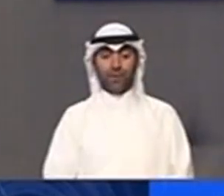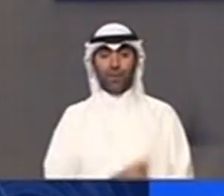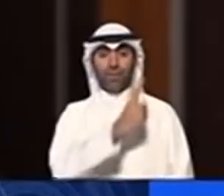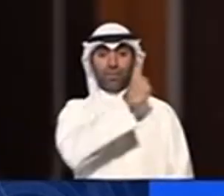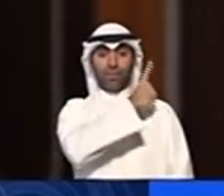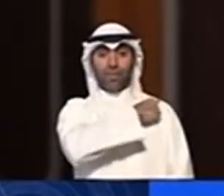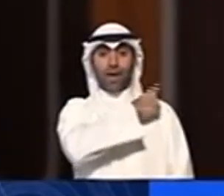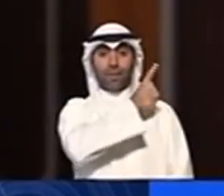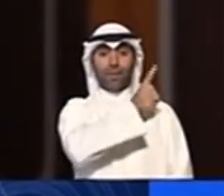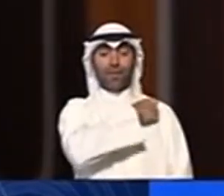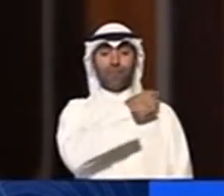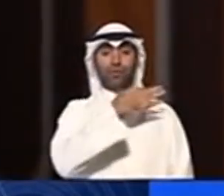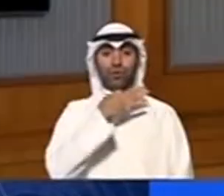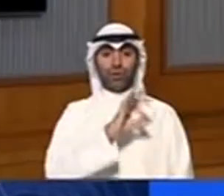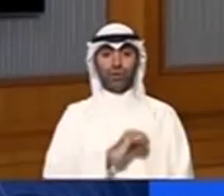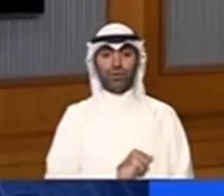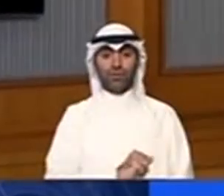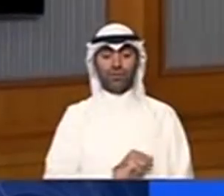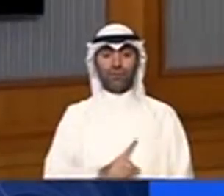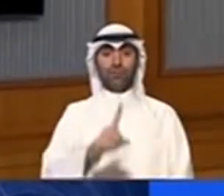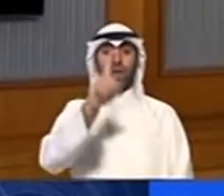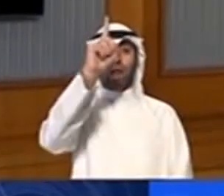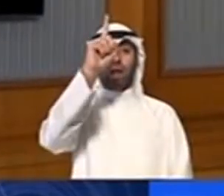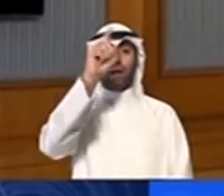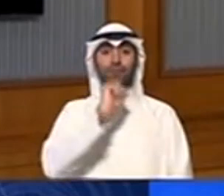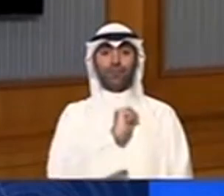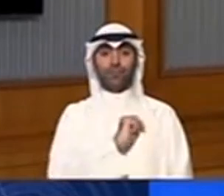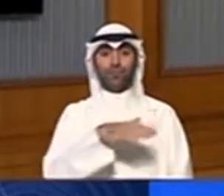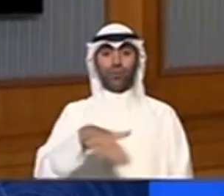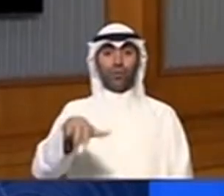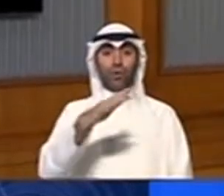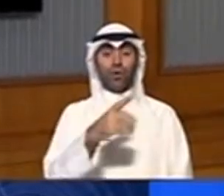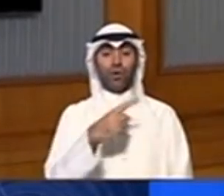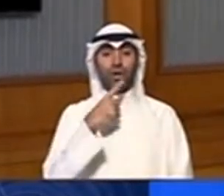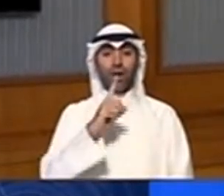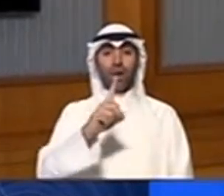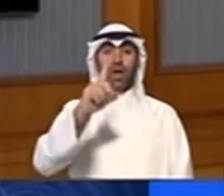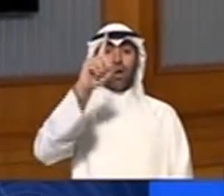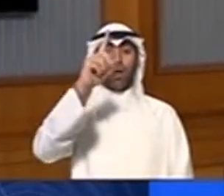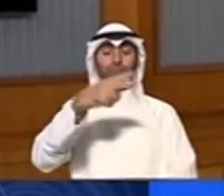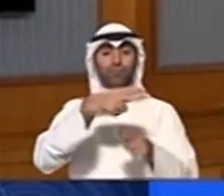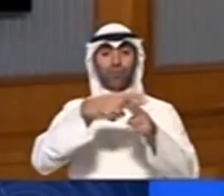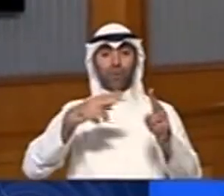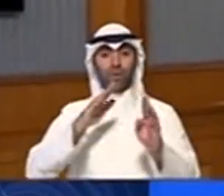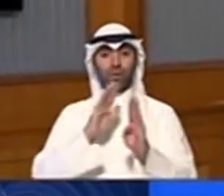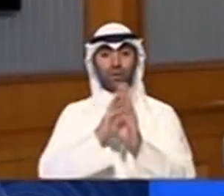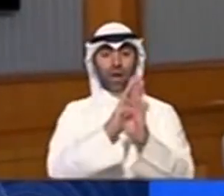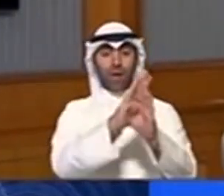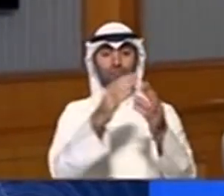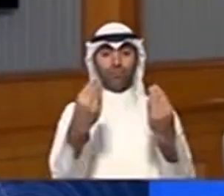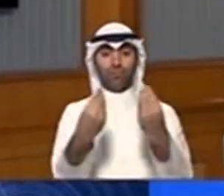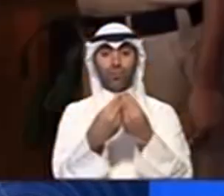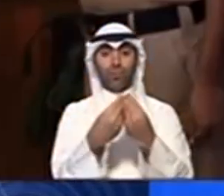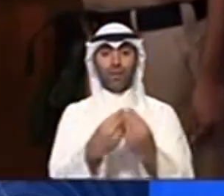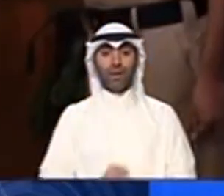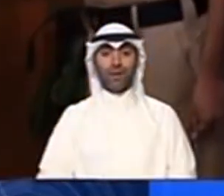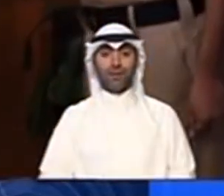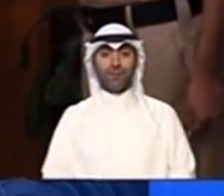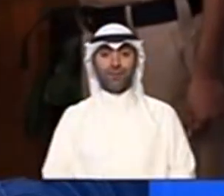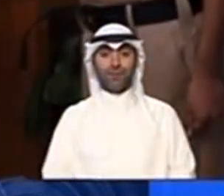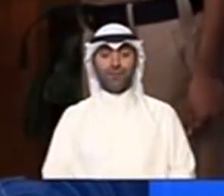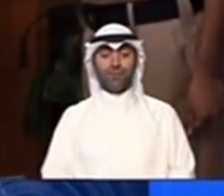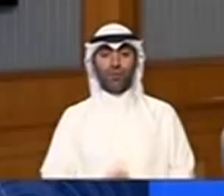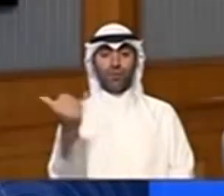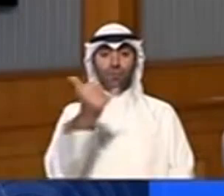ضباط. أقسم بالله العظيم. أقسم بالله العظيم. أن أكون وفياً لدولة الكويت. أن أكون وفياً لدولة الكويت. أميناً